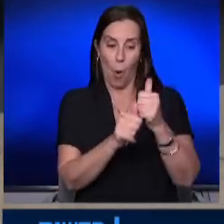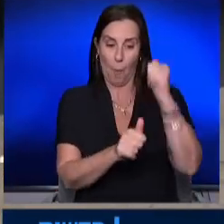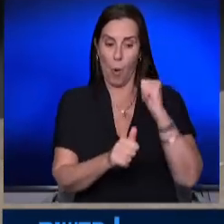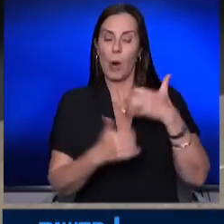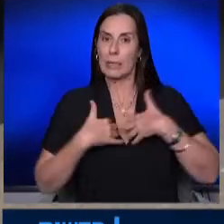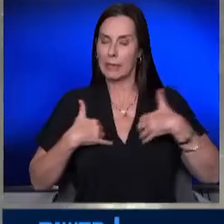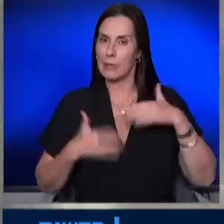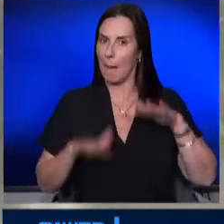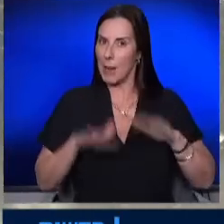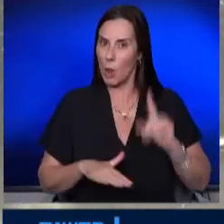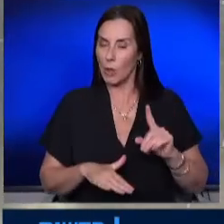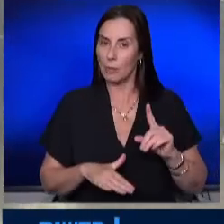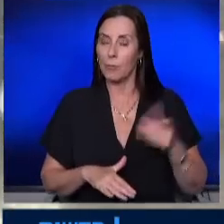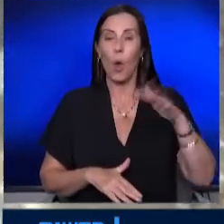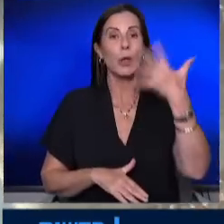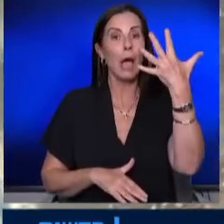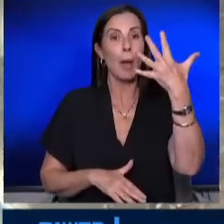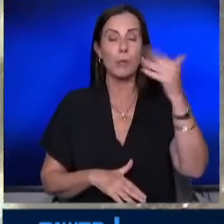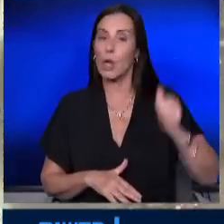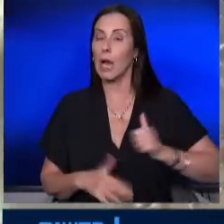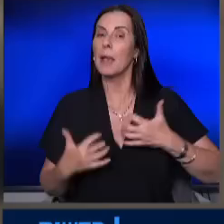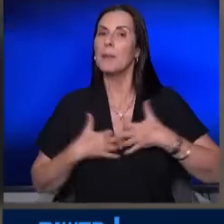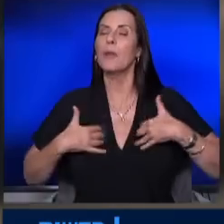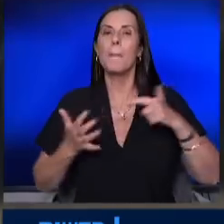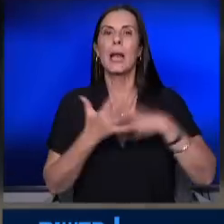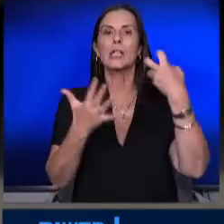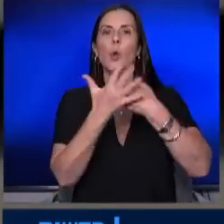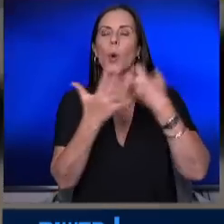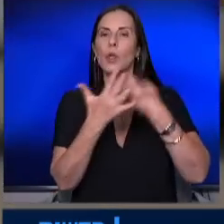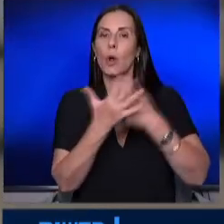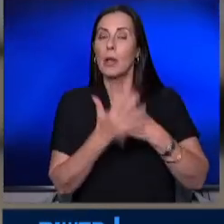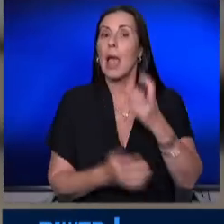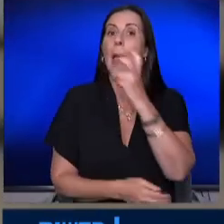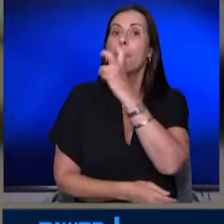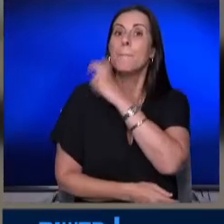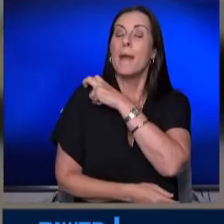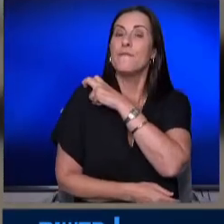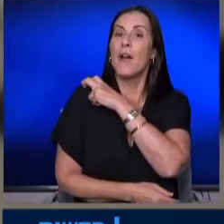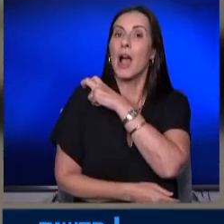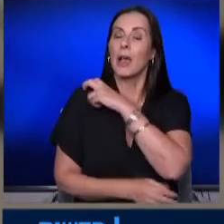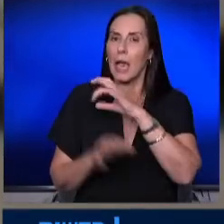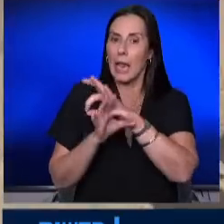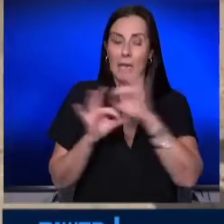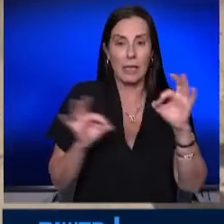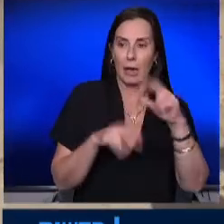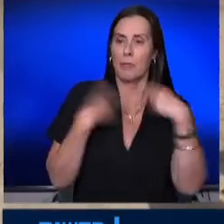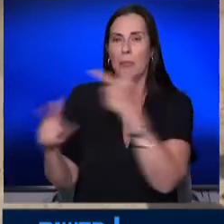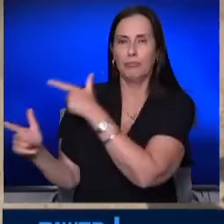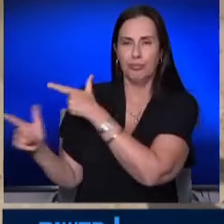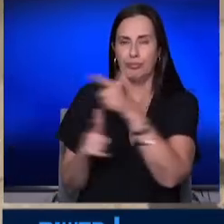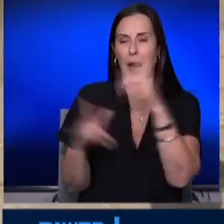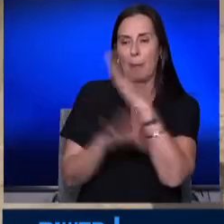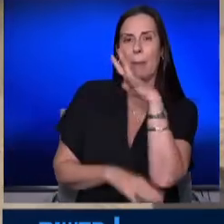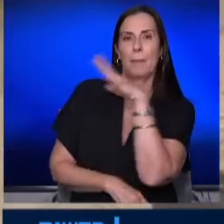באורח בינוני. עוד 5 נוסעים נפצעו משברי החלונות. מפקד מחלקת טירונות פתח באש מהאוטובוס לעבר